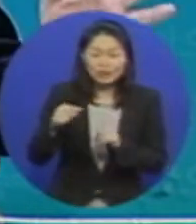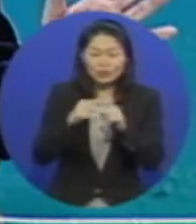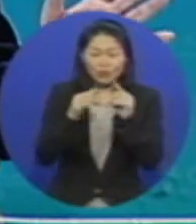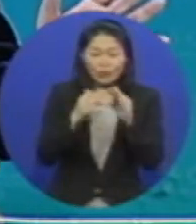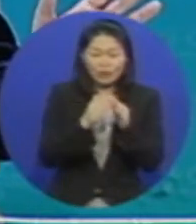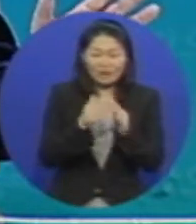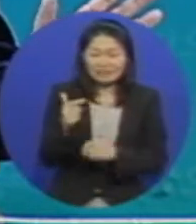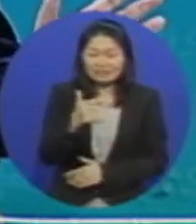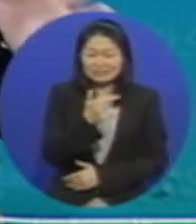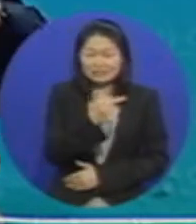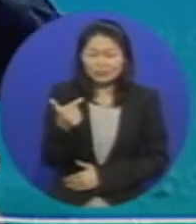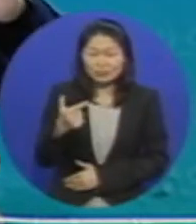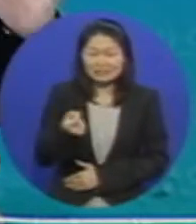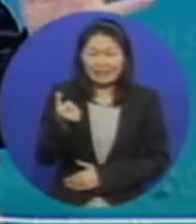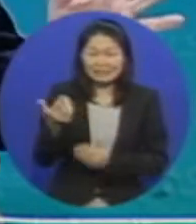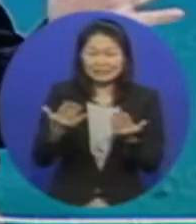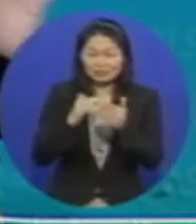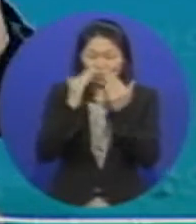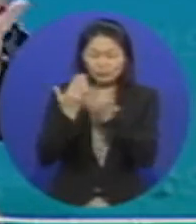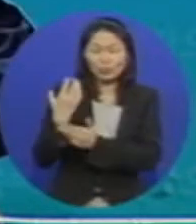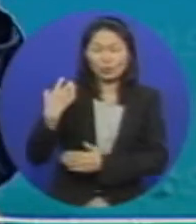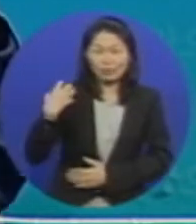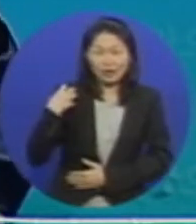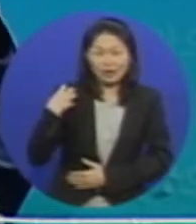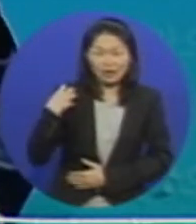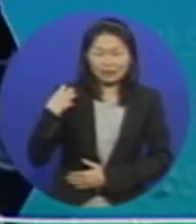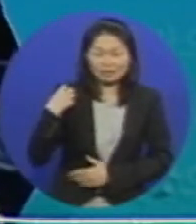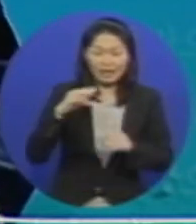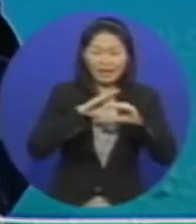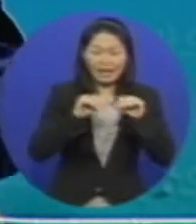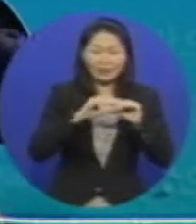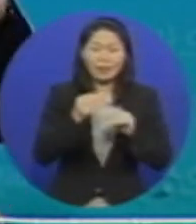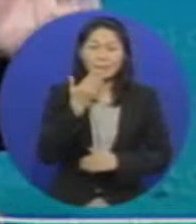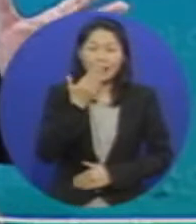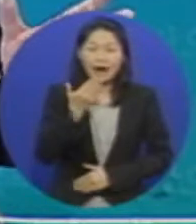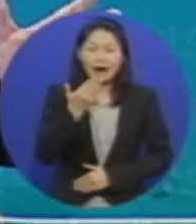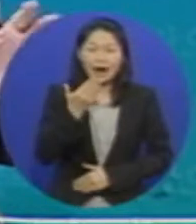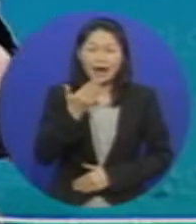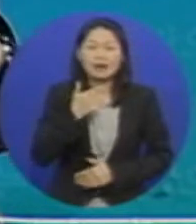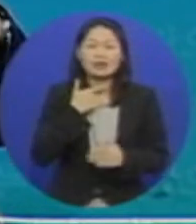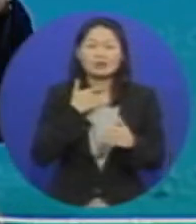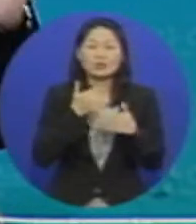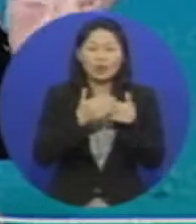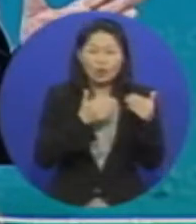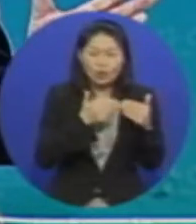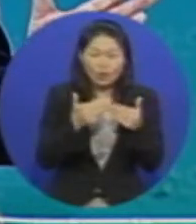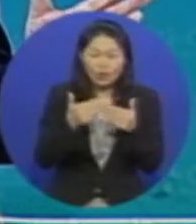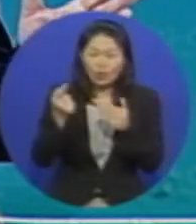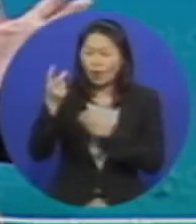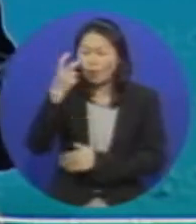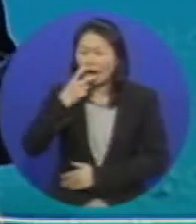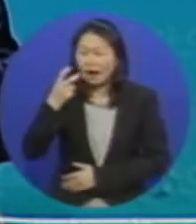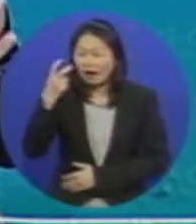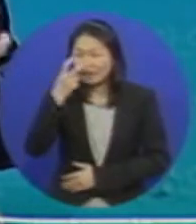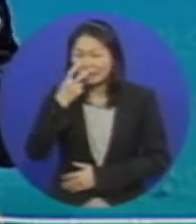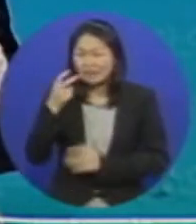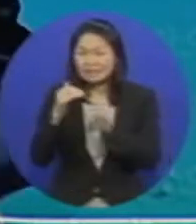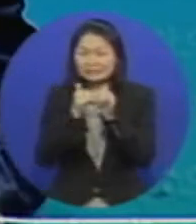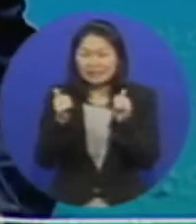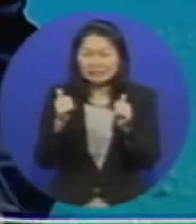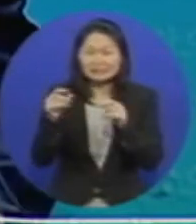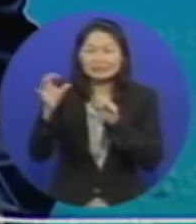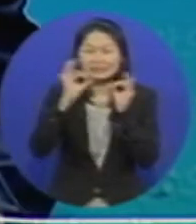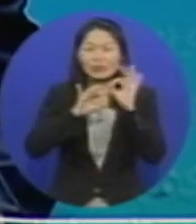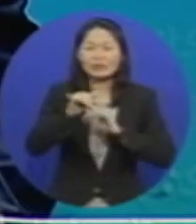작은 일들을 다 도맡아서 해결해줄 수 있는 그런 경련과 또는 관리자 이런 목회자를